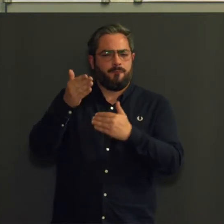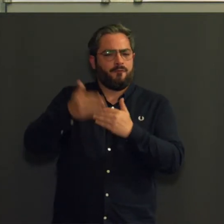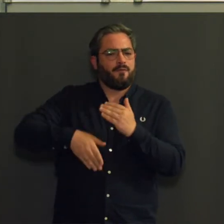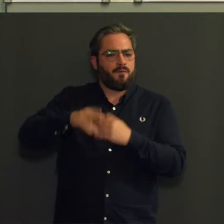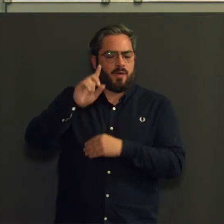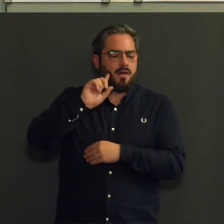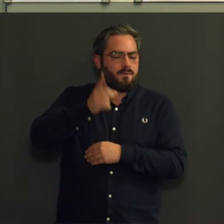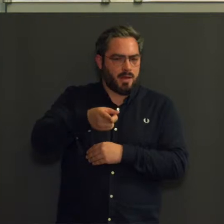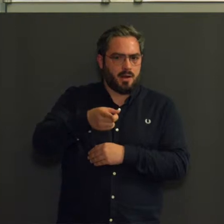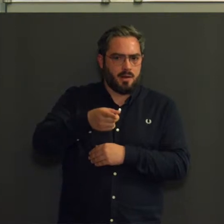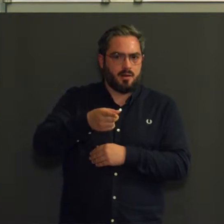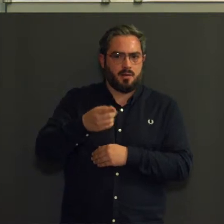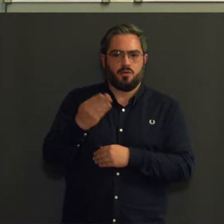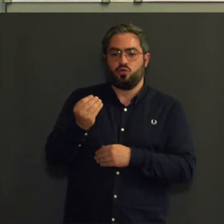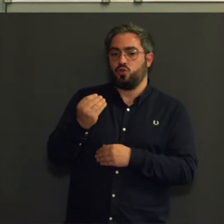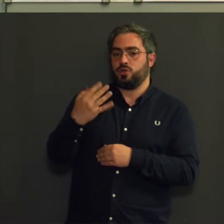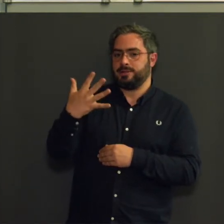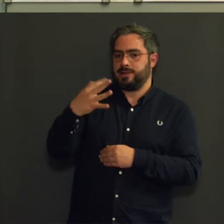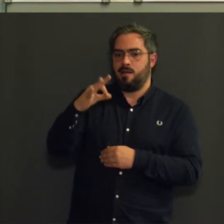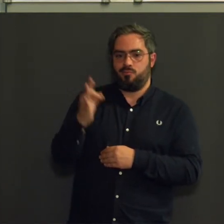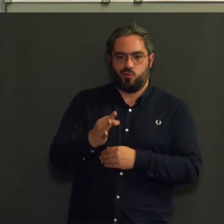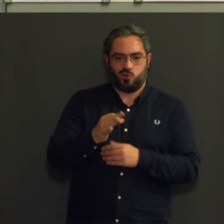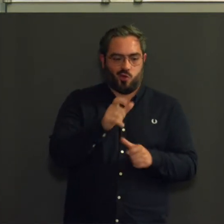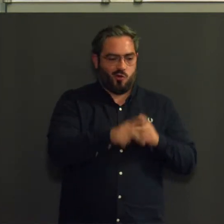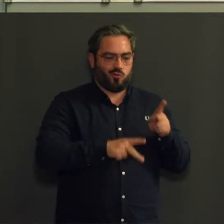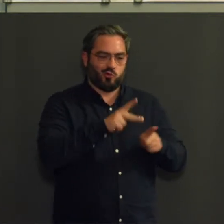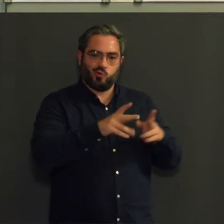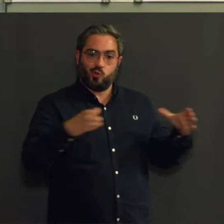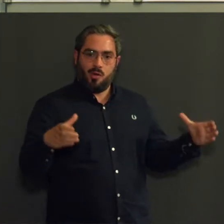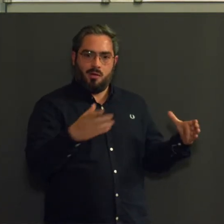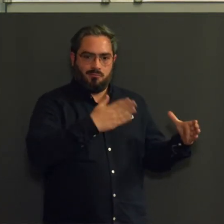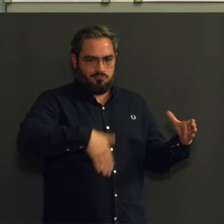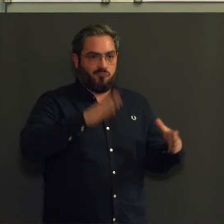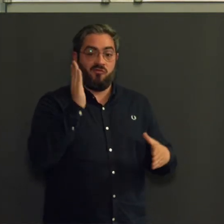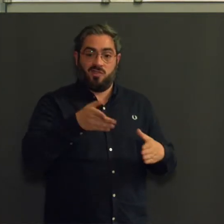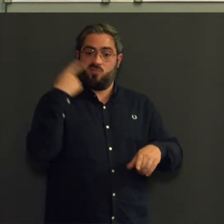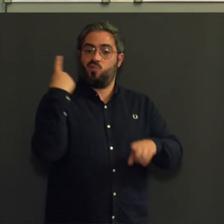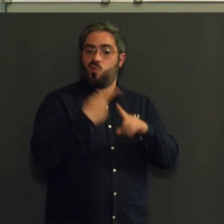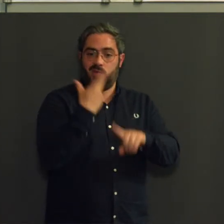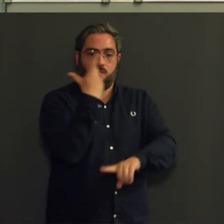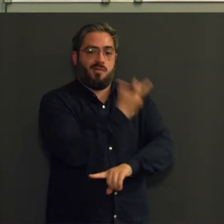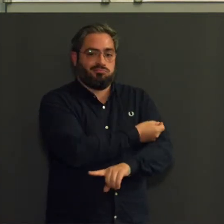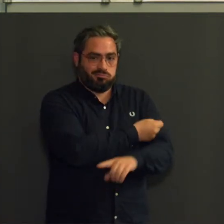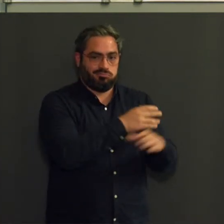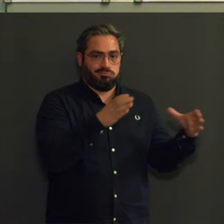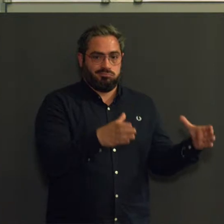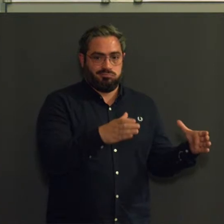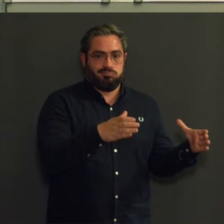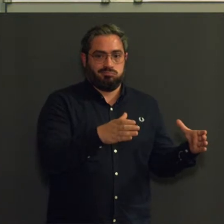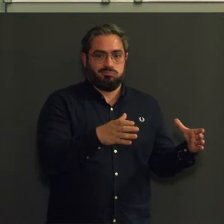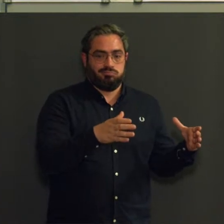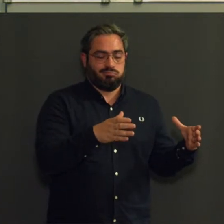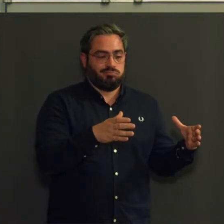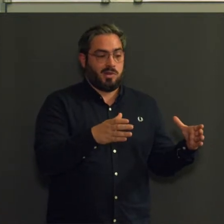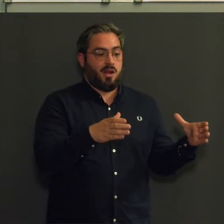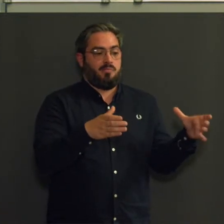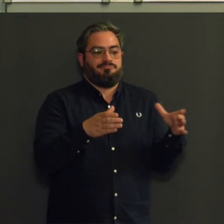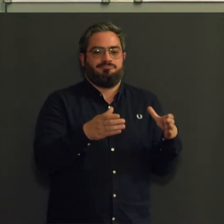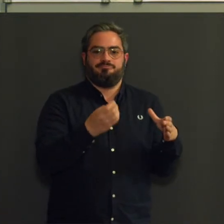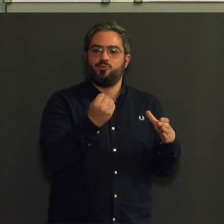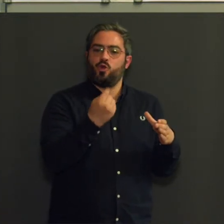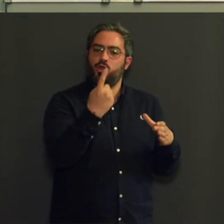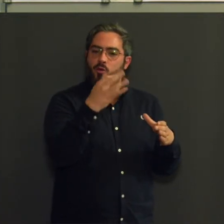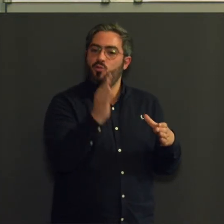95% du personnel soignant avait reçu au moins une première dose et 91% avaient une